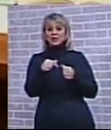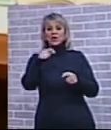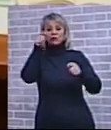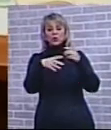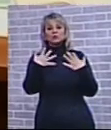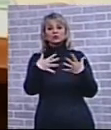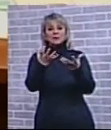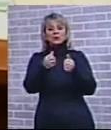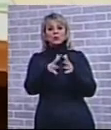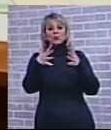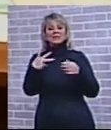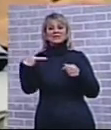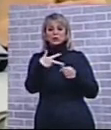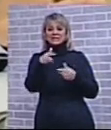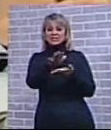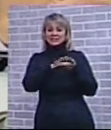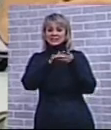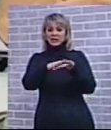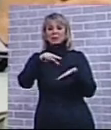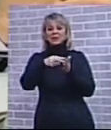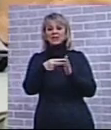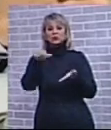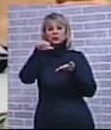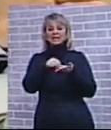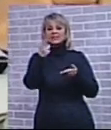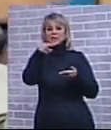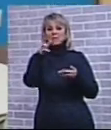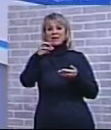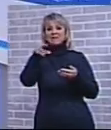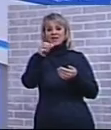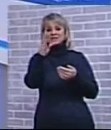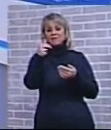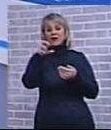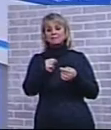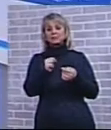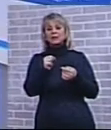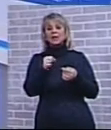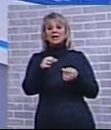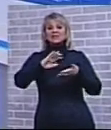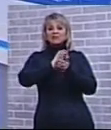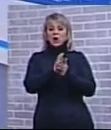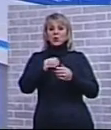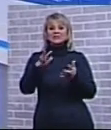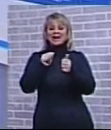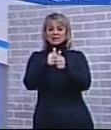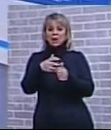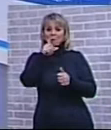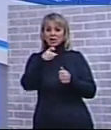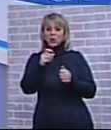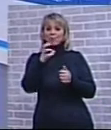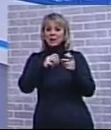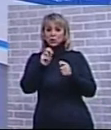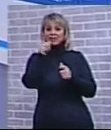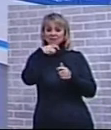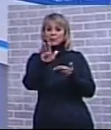Форум уже принял больше 3000 заявок. Планируется участие Дмитрия Медведева. Творог догнал молоко, кефир и